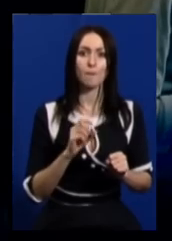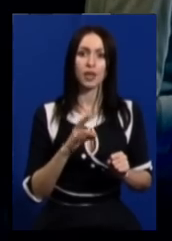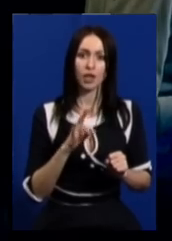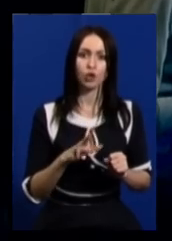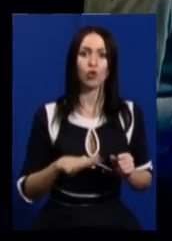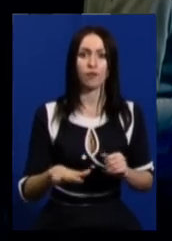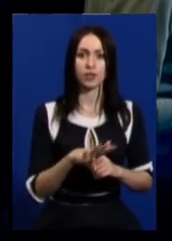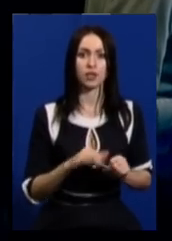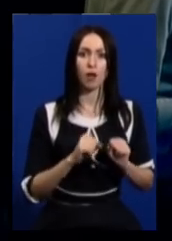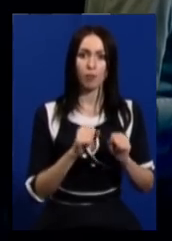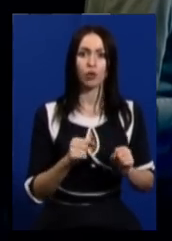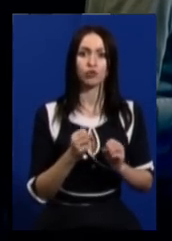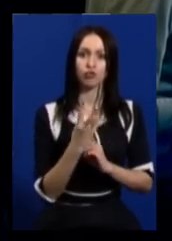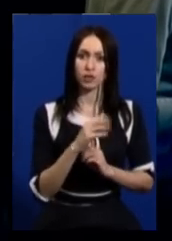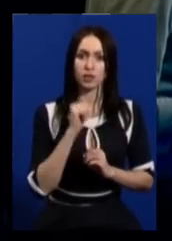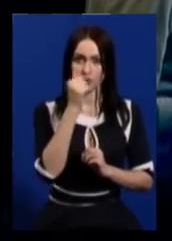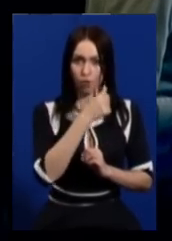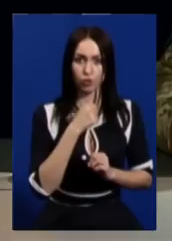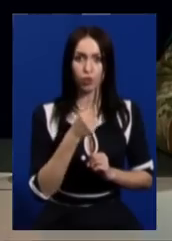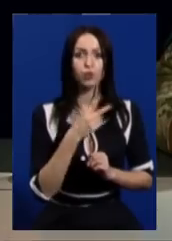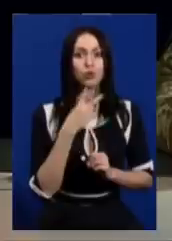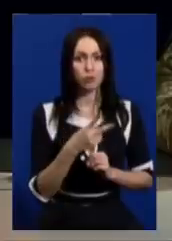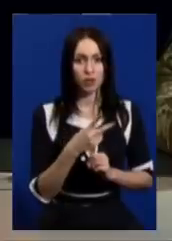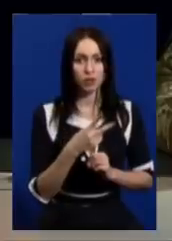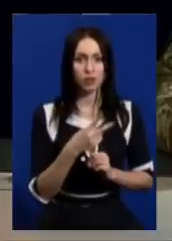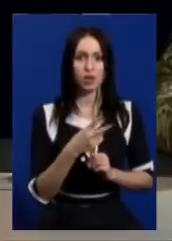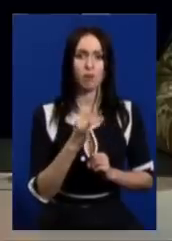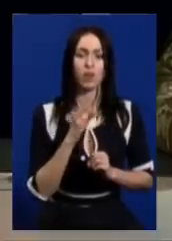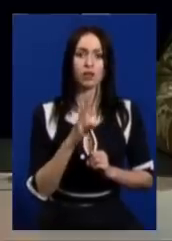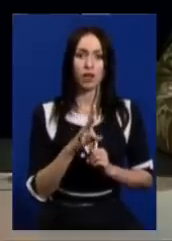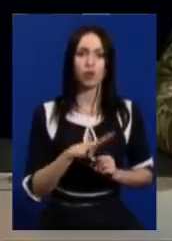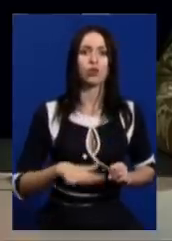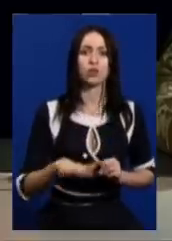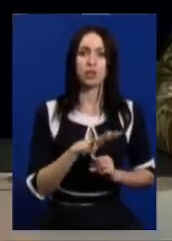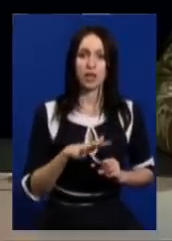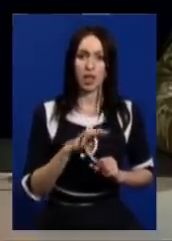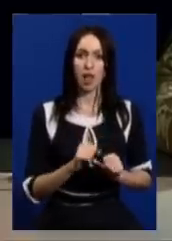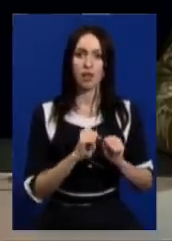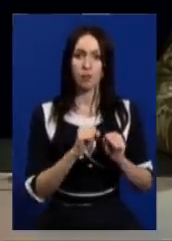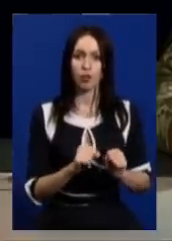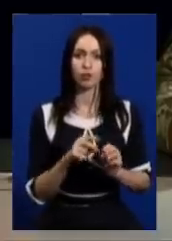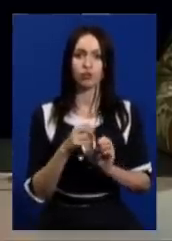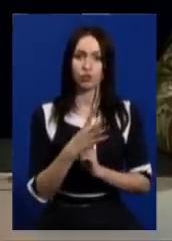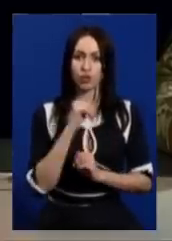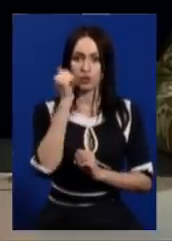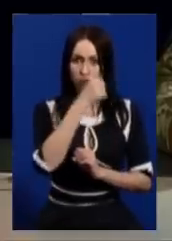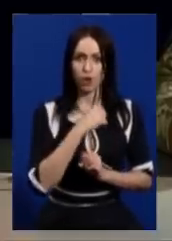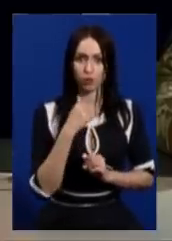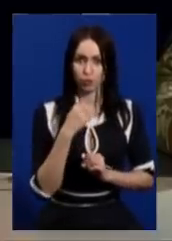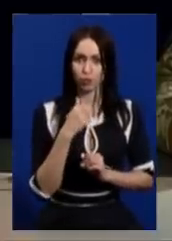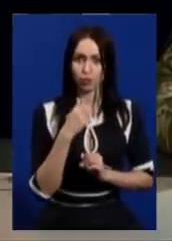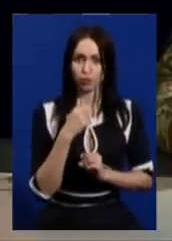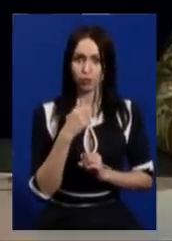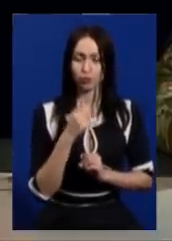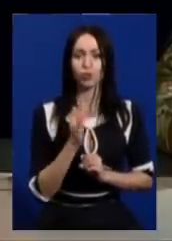оборони 2014 року? Смотрите, ну, батальйони територіальної оборони в 2014 году,